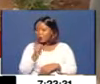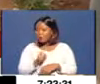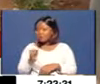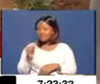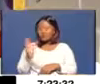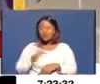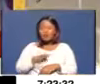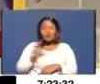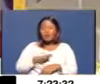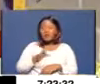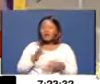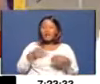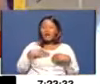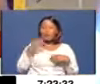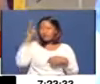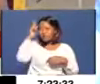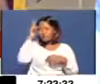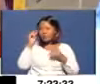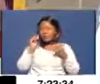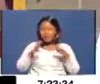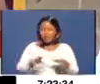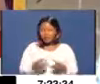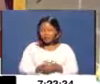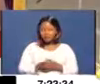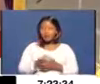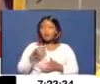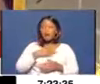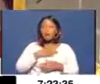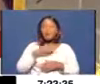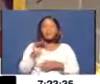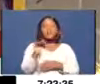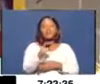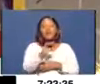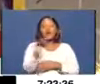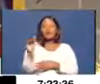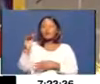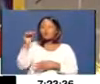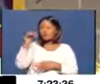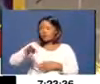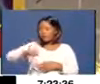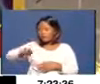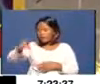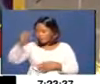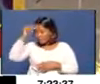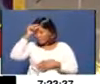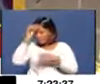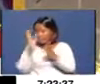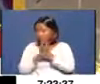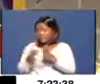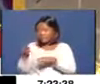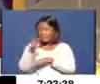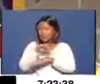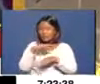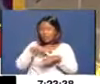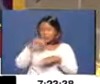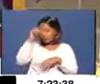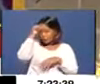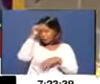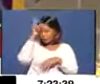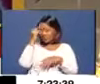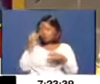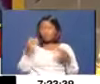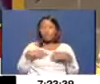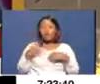upoteza mali zao. What I want to appeal to the government and also the county government is to see whether we can have legal